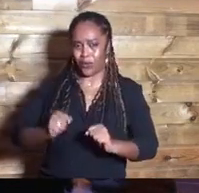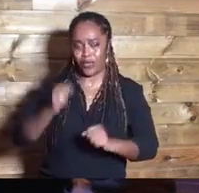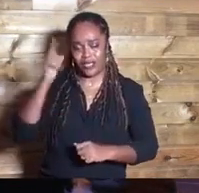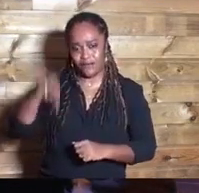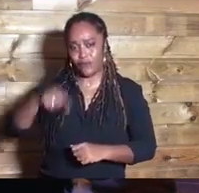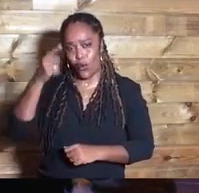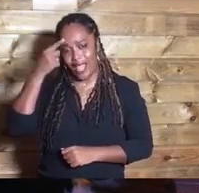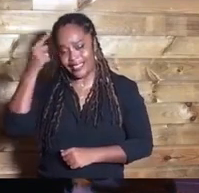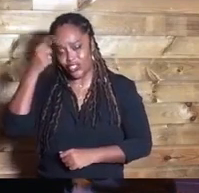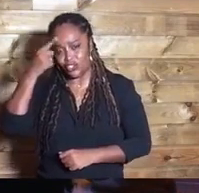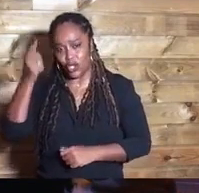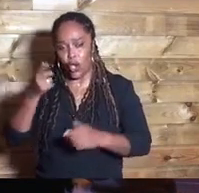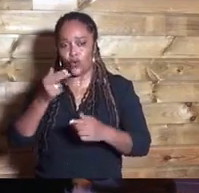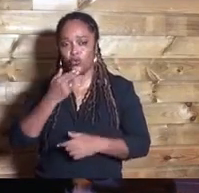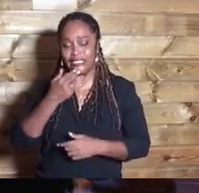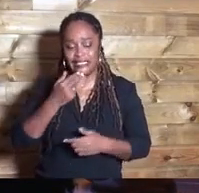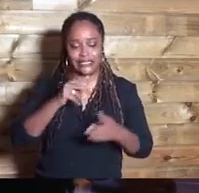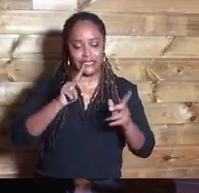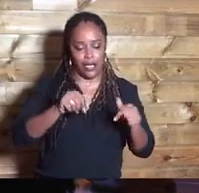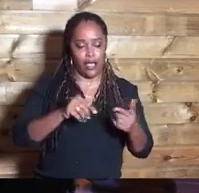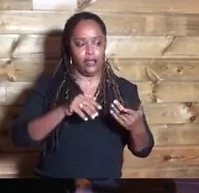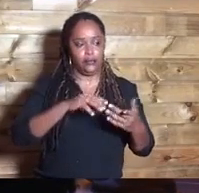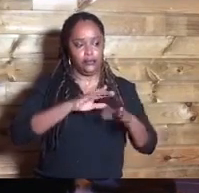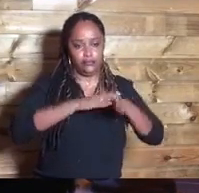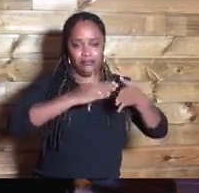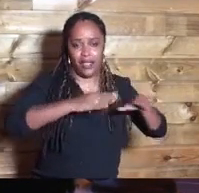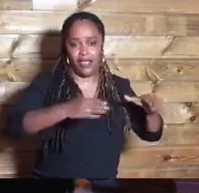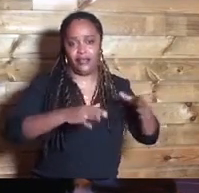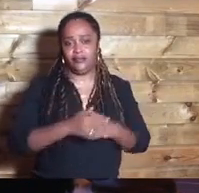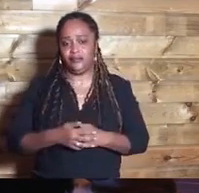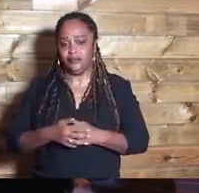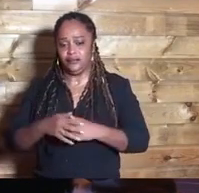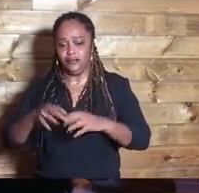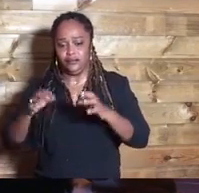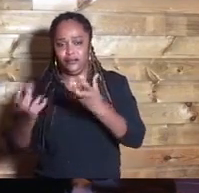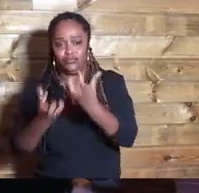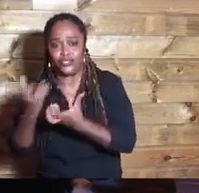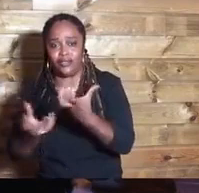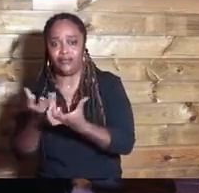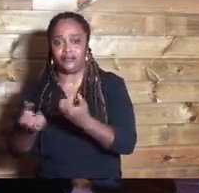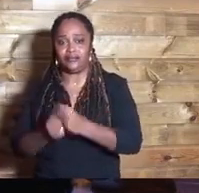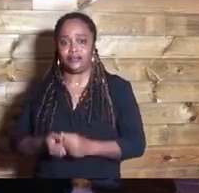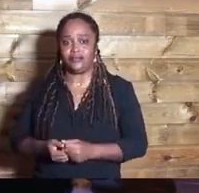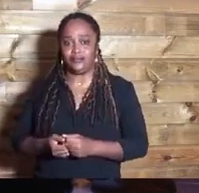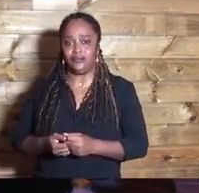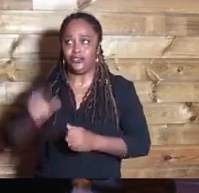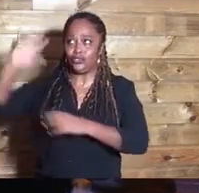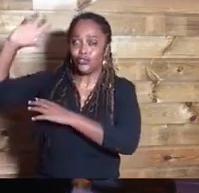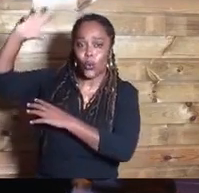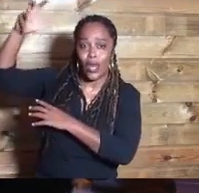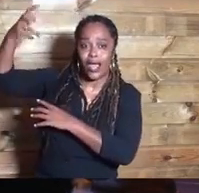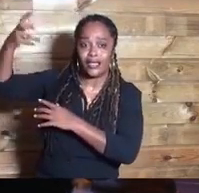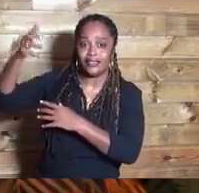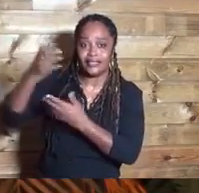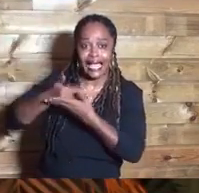nos ressources naturelles, notre biodiversité, notre géothermie, notre biomasse, parce que nous n'y soleil qui est gratuit, qui a